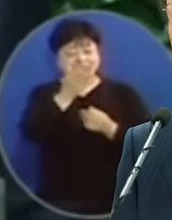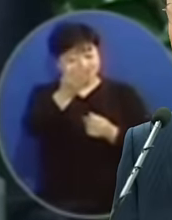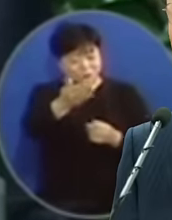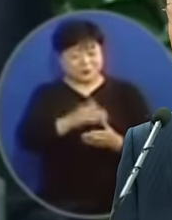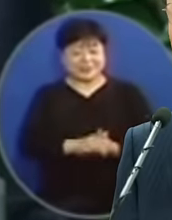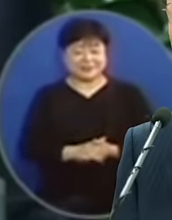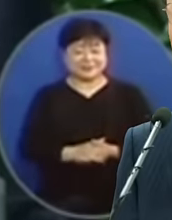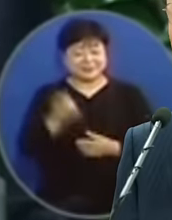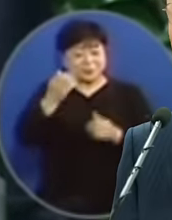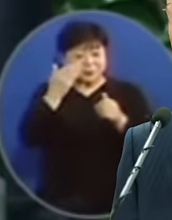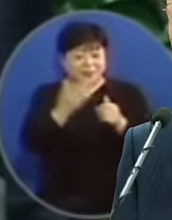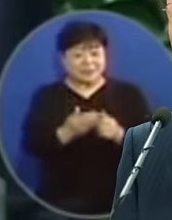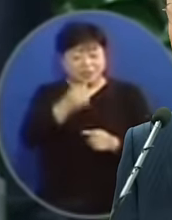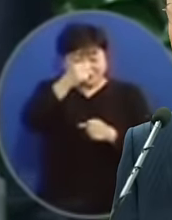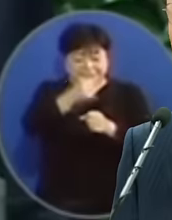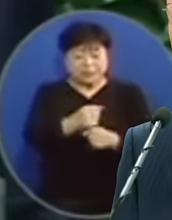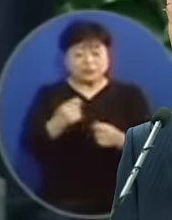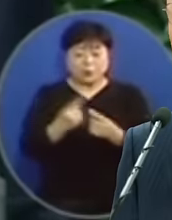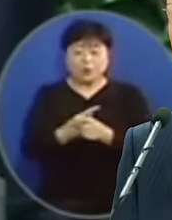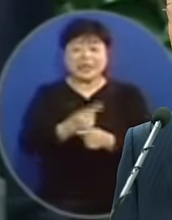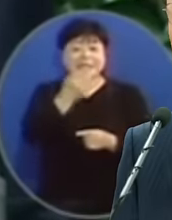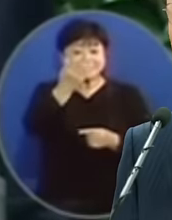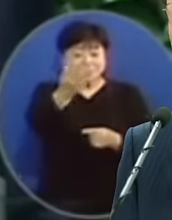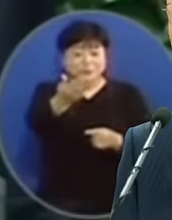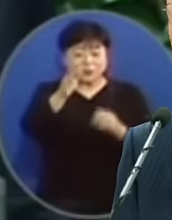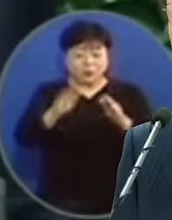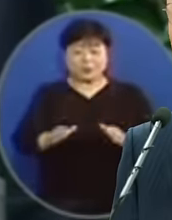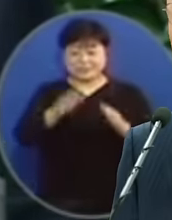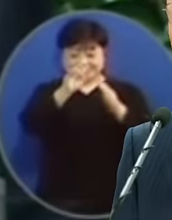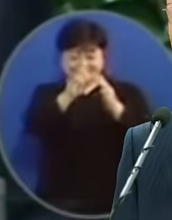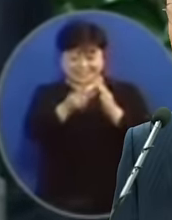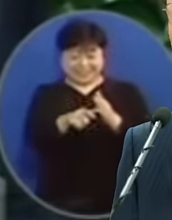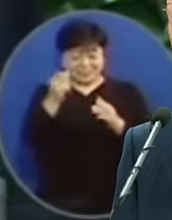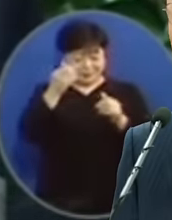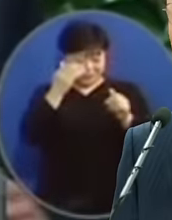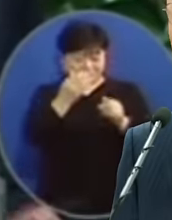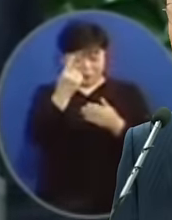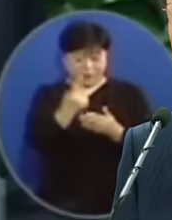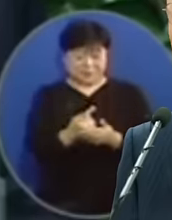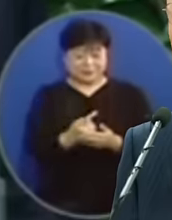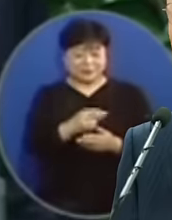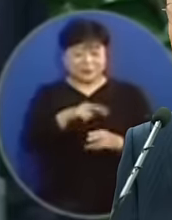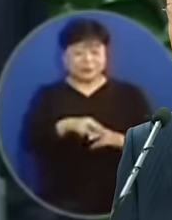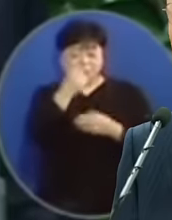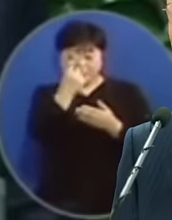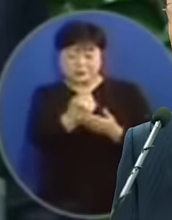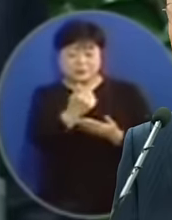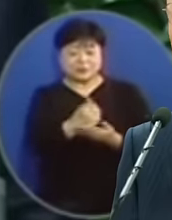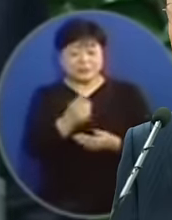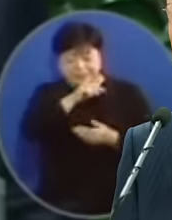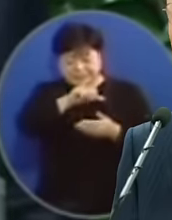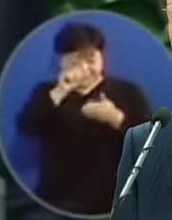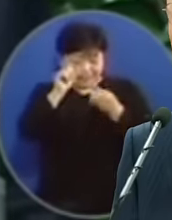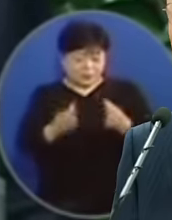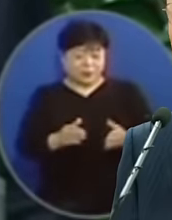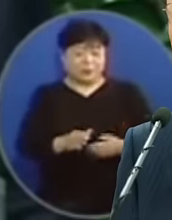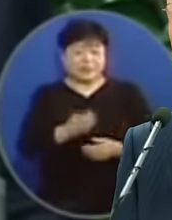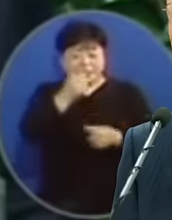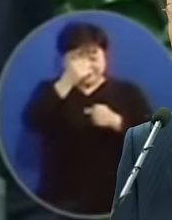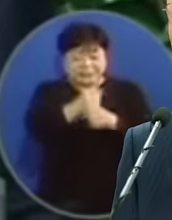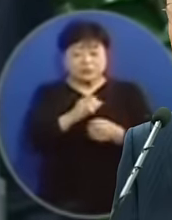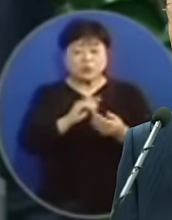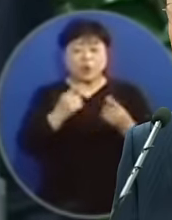것입니다. 성령은 창조하고 변화시키는 것입니다. 오늘 이 시간에도 성령은 이 자리에 와서 우리의 생애 속에